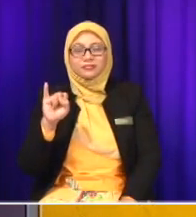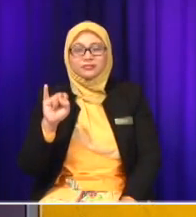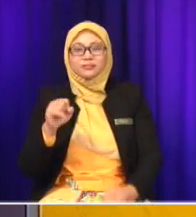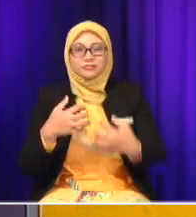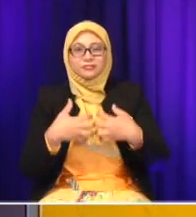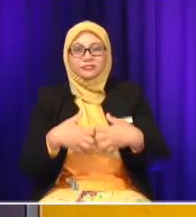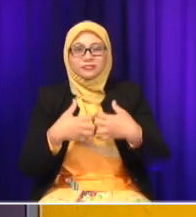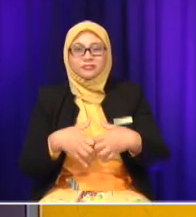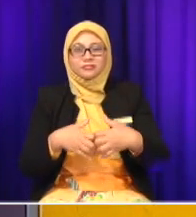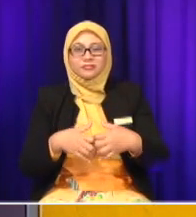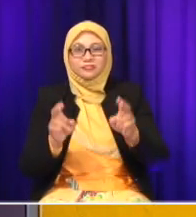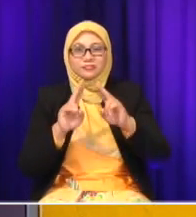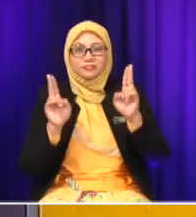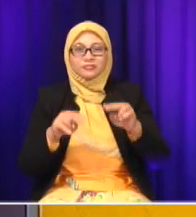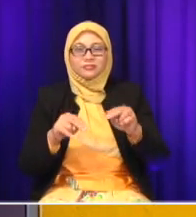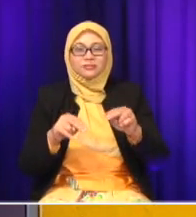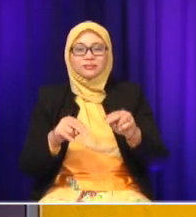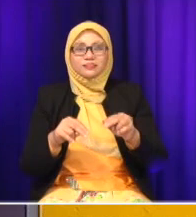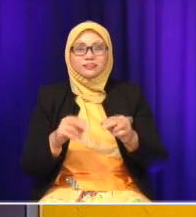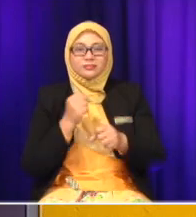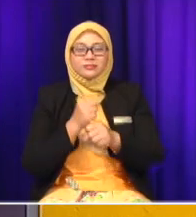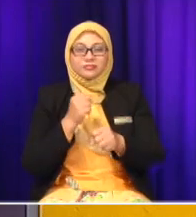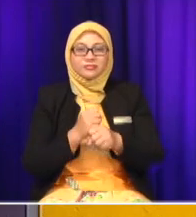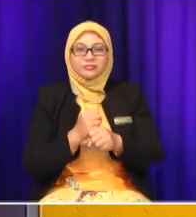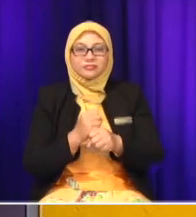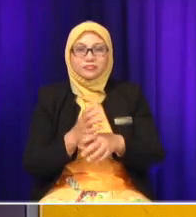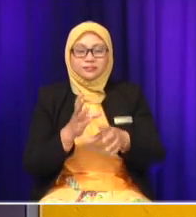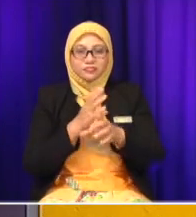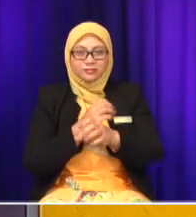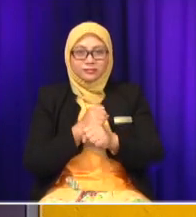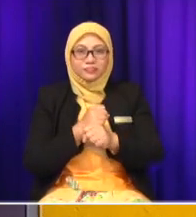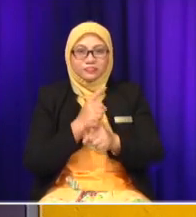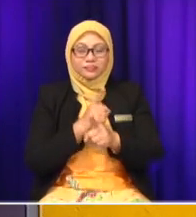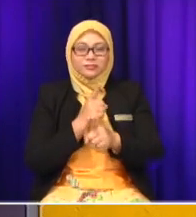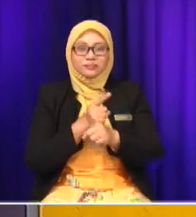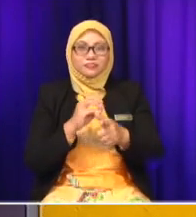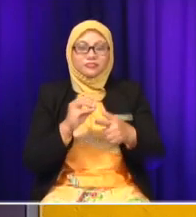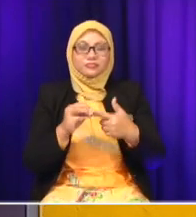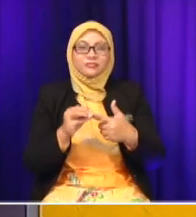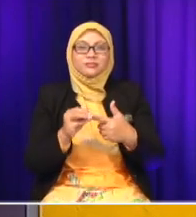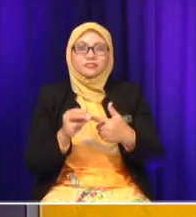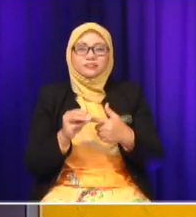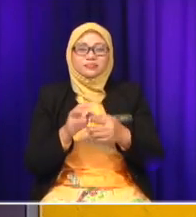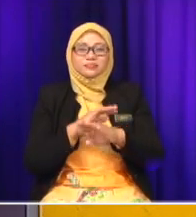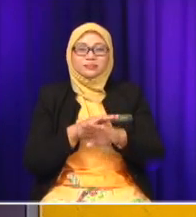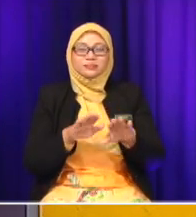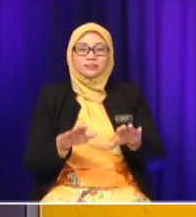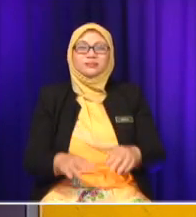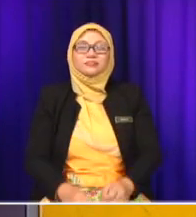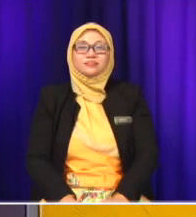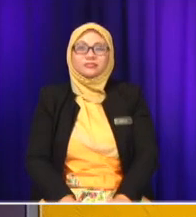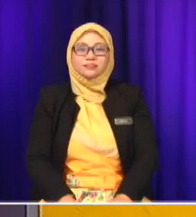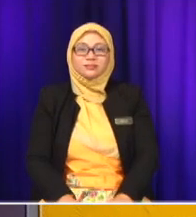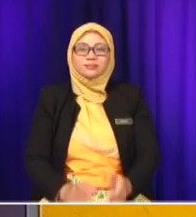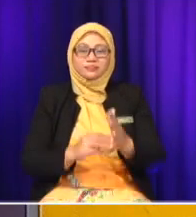Raw bahagian atasnya kita nak uji sama ada kerja tersebut mencapai objektif yang telah kita lakukan ataupun telah kita rancang sebelum tu maksudnya kita